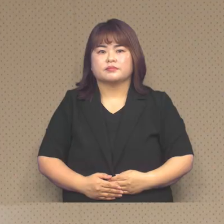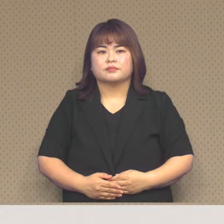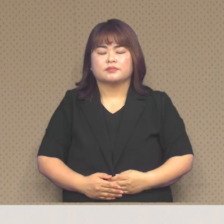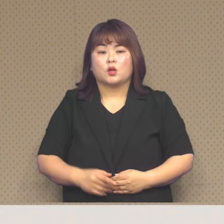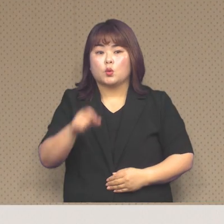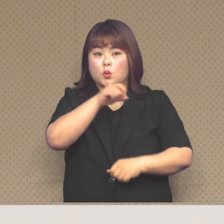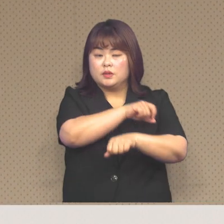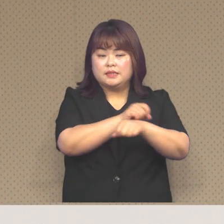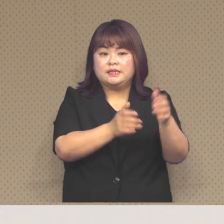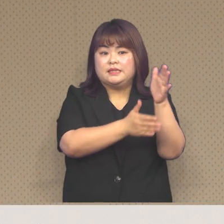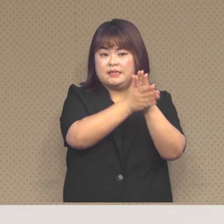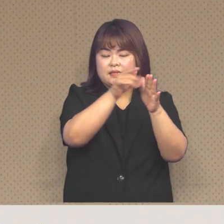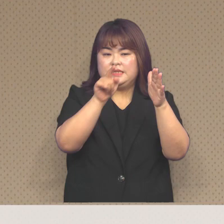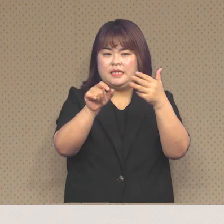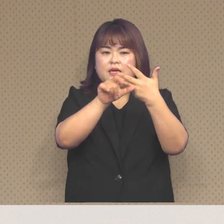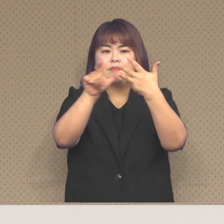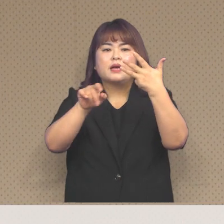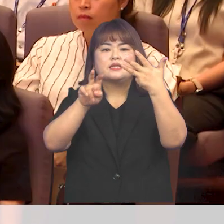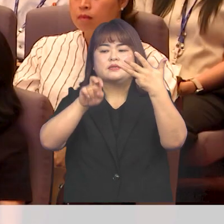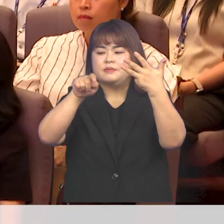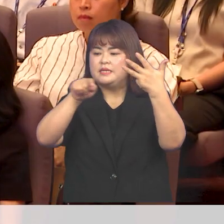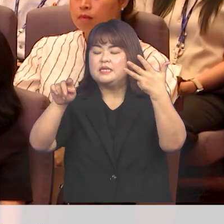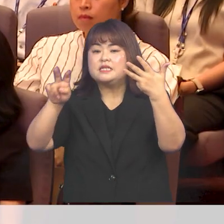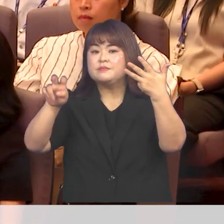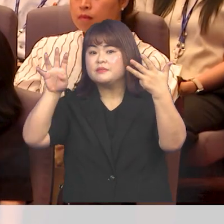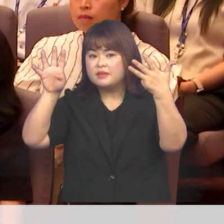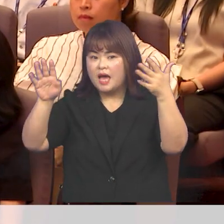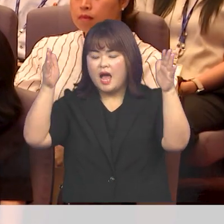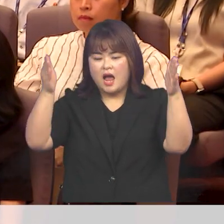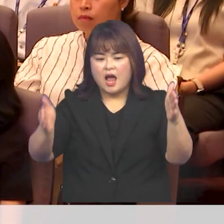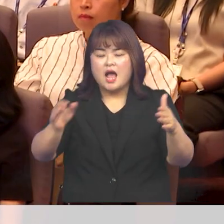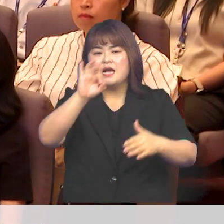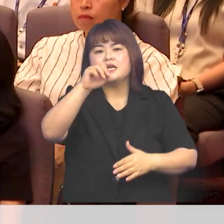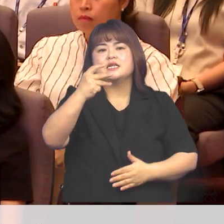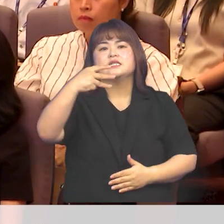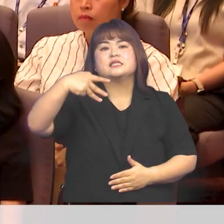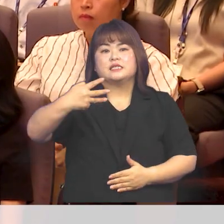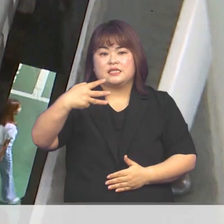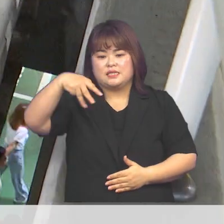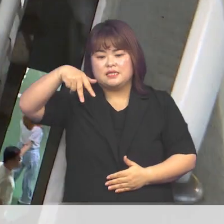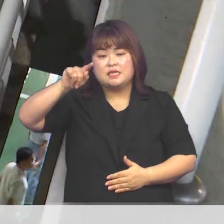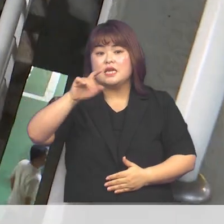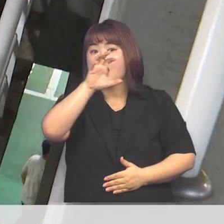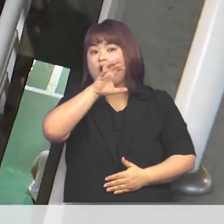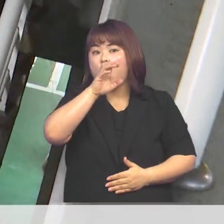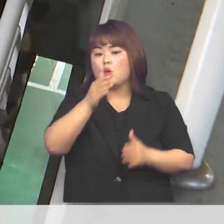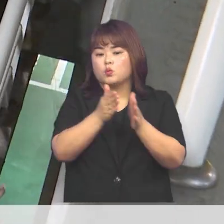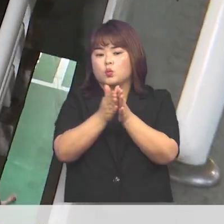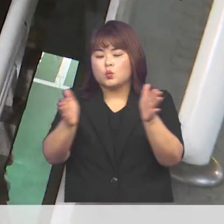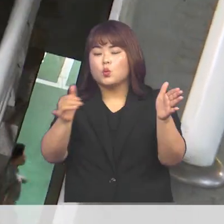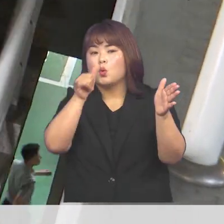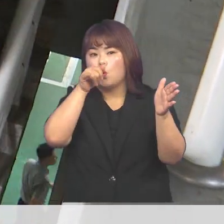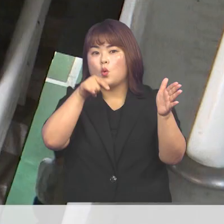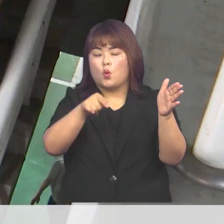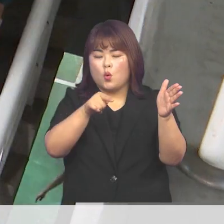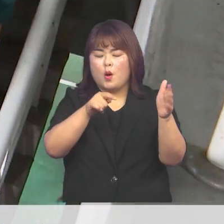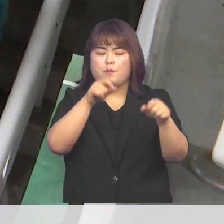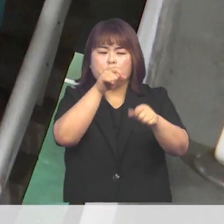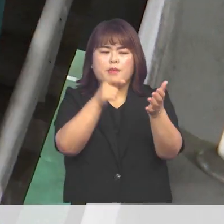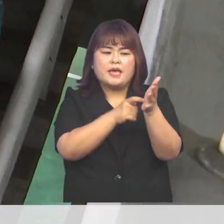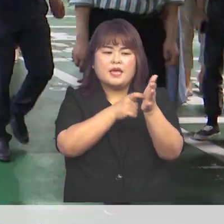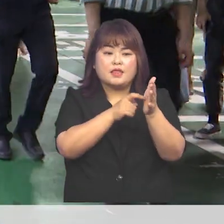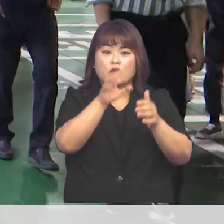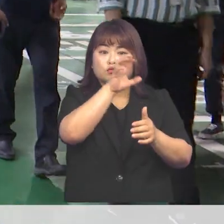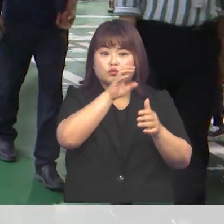용인특례시가 21일부터 24일까지 을지연습을 진행했습니다. 21일 공무원 비상소집 훈련을